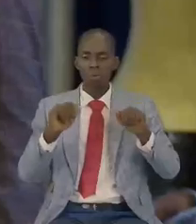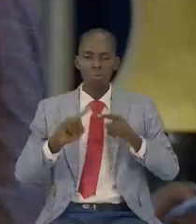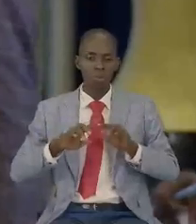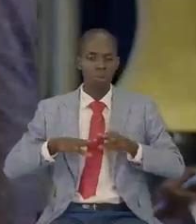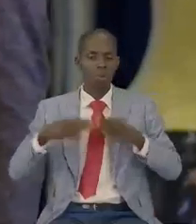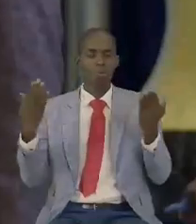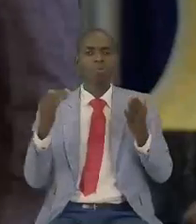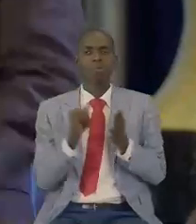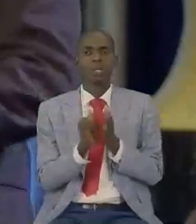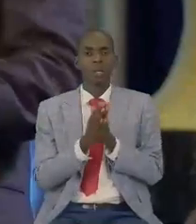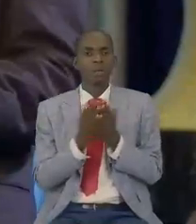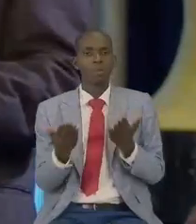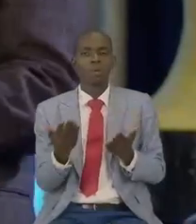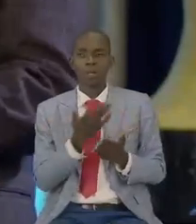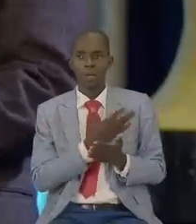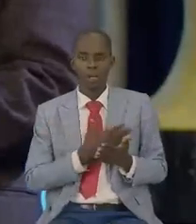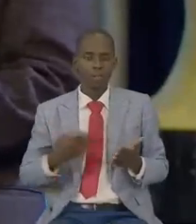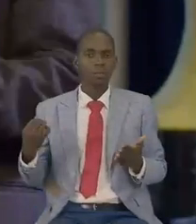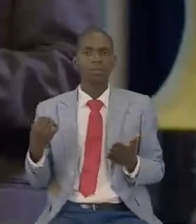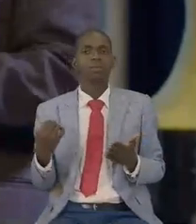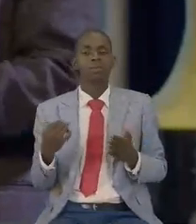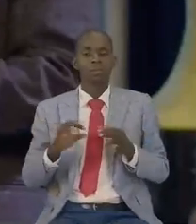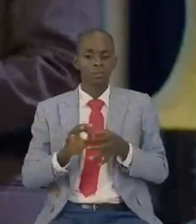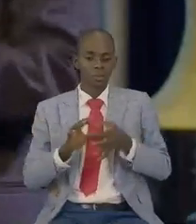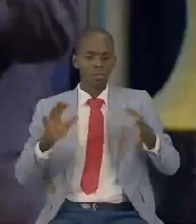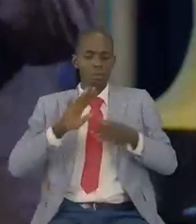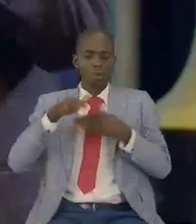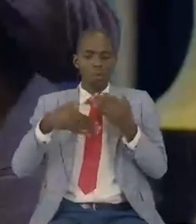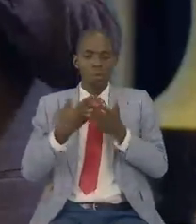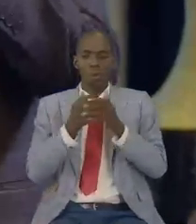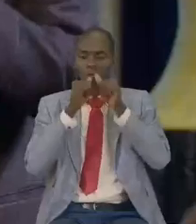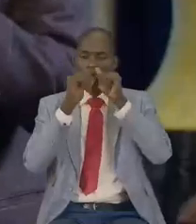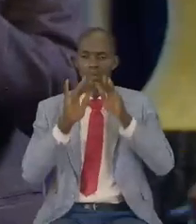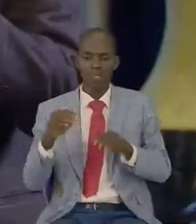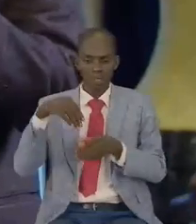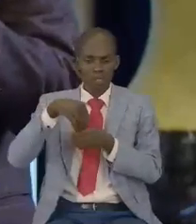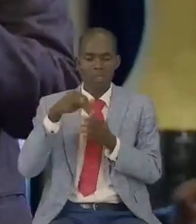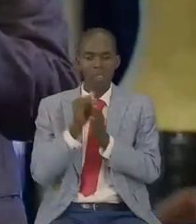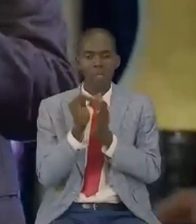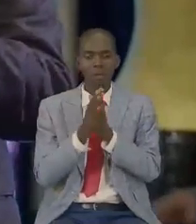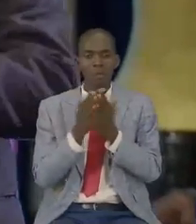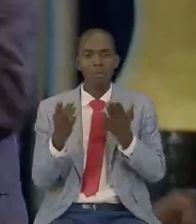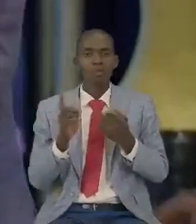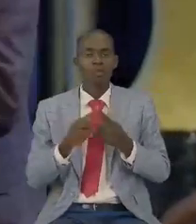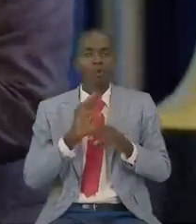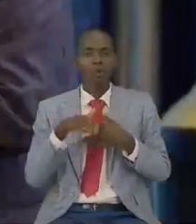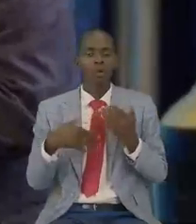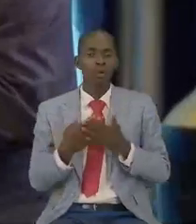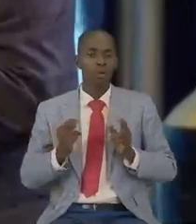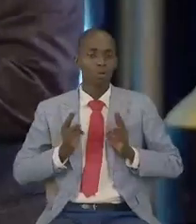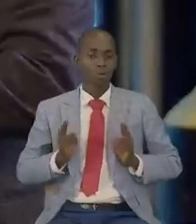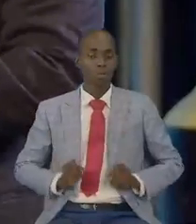livre. Ouvrir et libérer toutes les bénédictions qui sont dans le livre pour l'humanité. Pour cela donc,